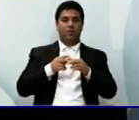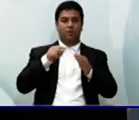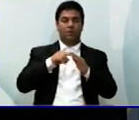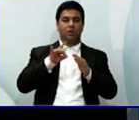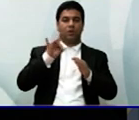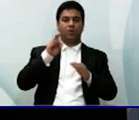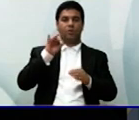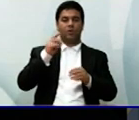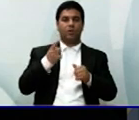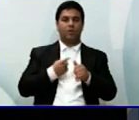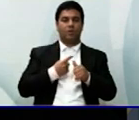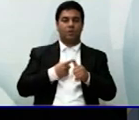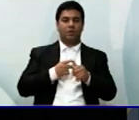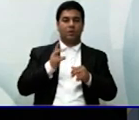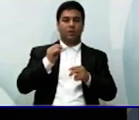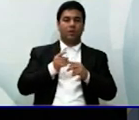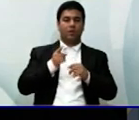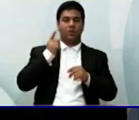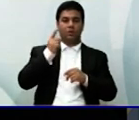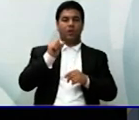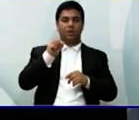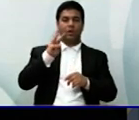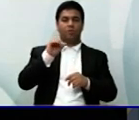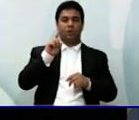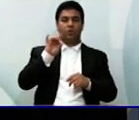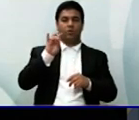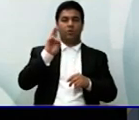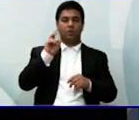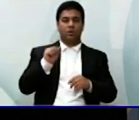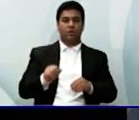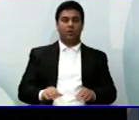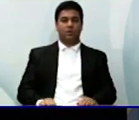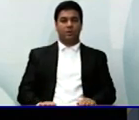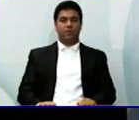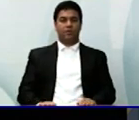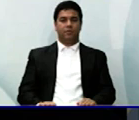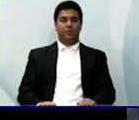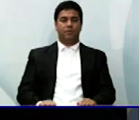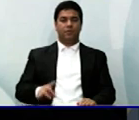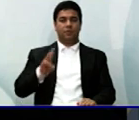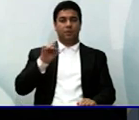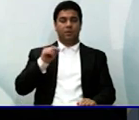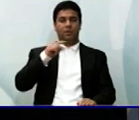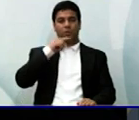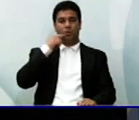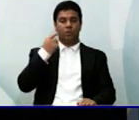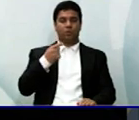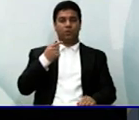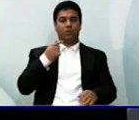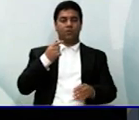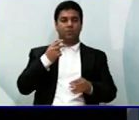романтическое название «На далекой Амазонке». На русскую